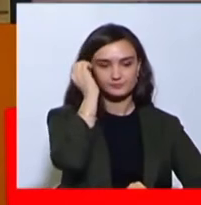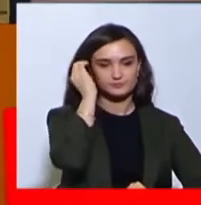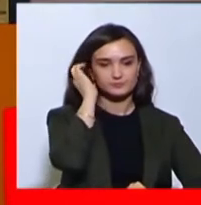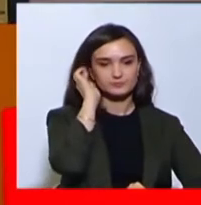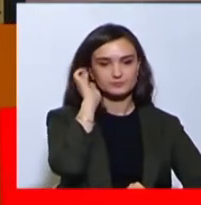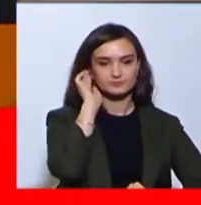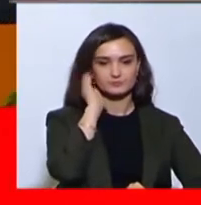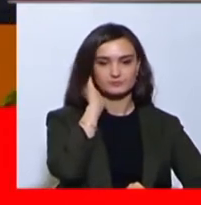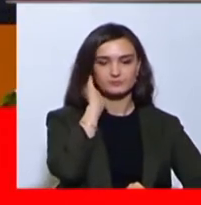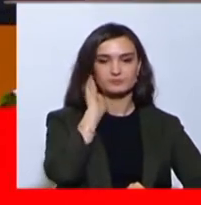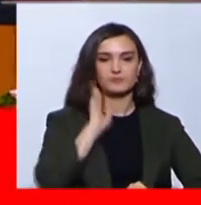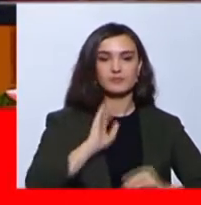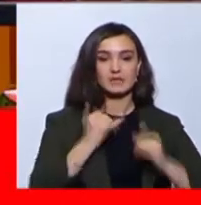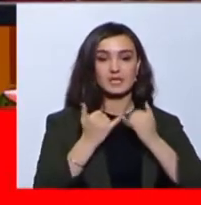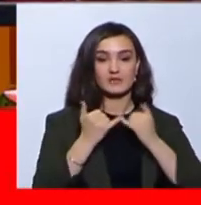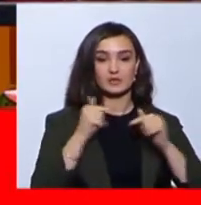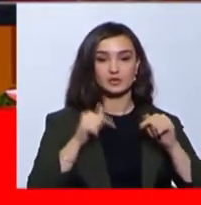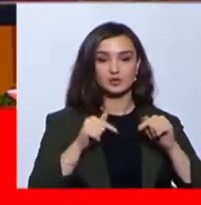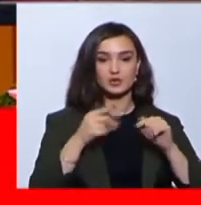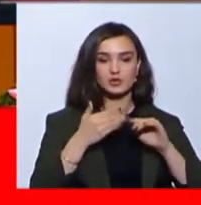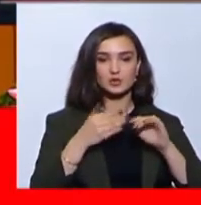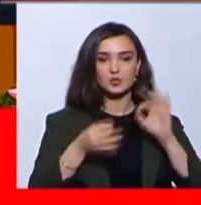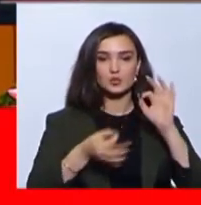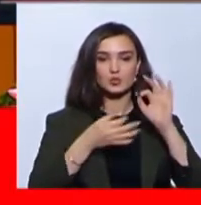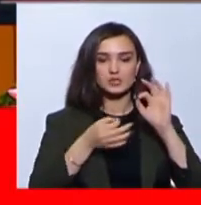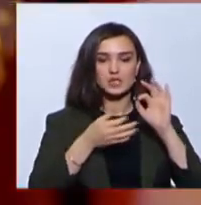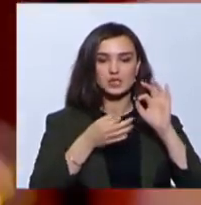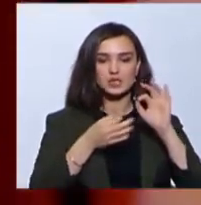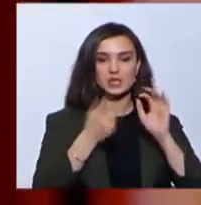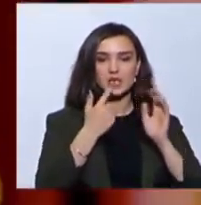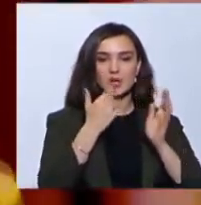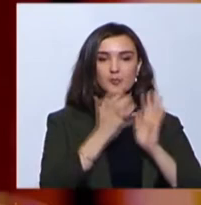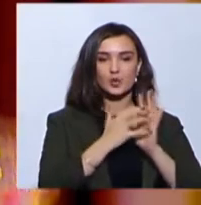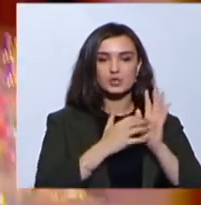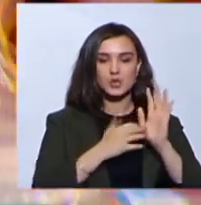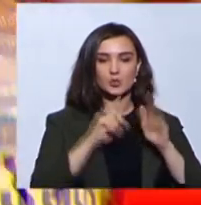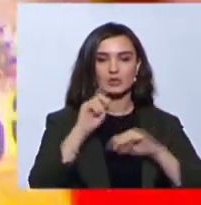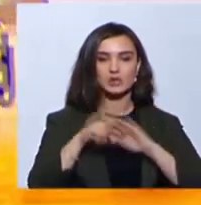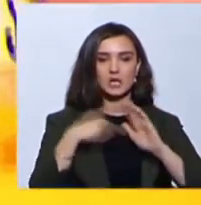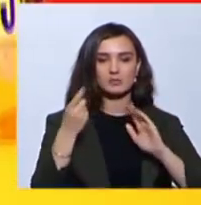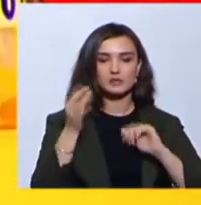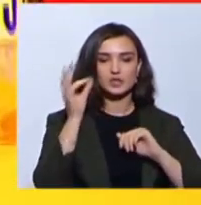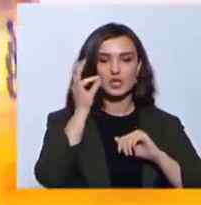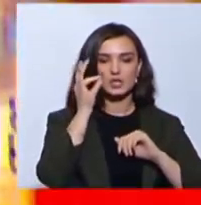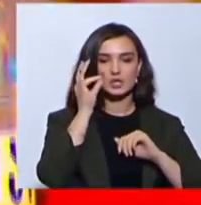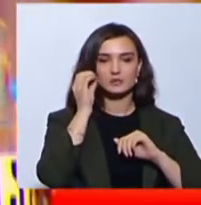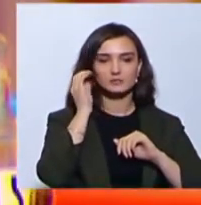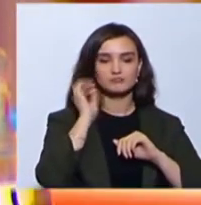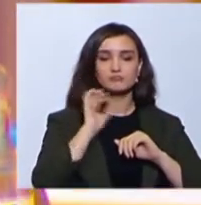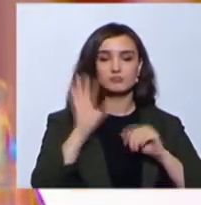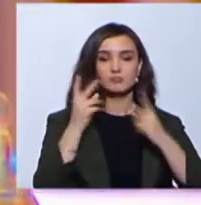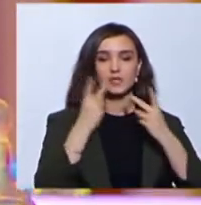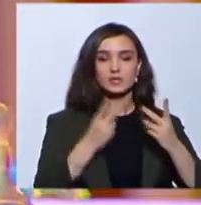ზონაში ჩვენთან დღეს მოხვდა ყურძენი, ბროწეული, თაფლი, შაქარი.